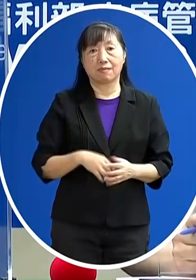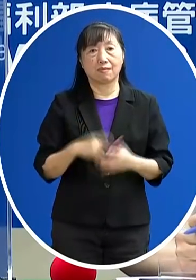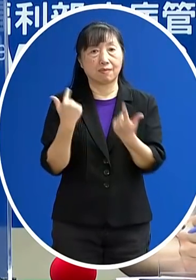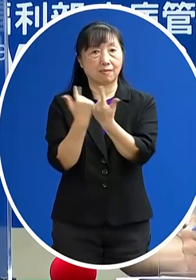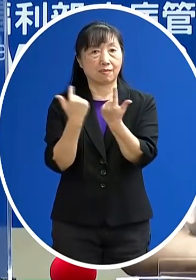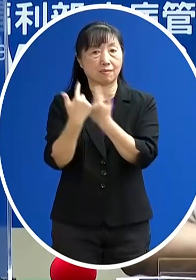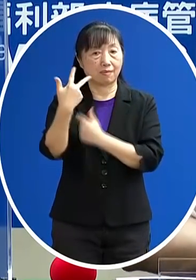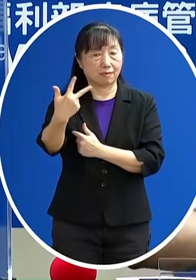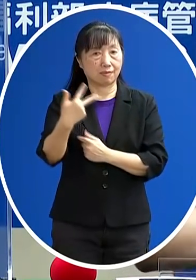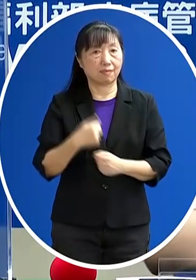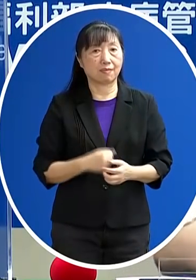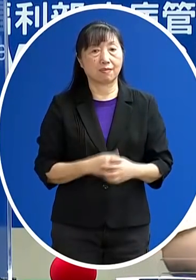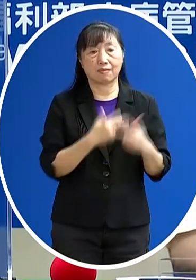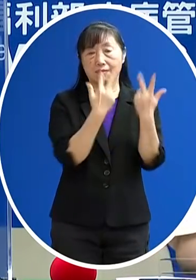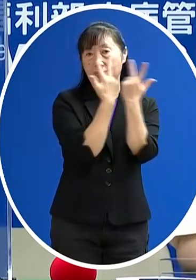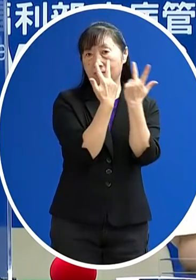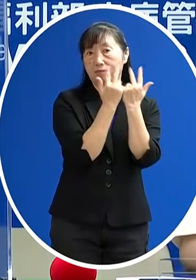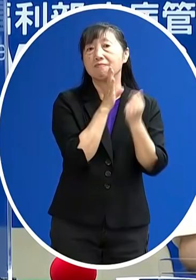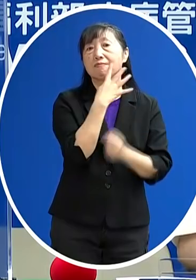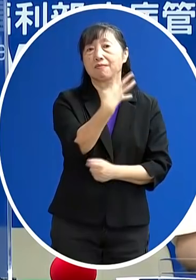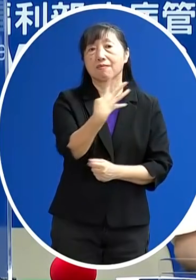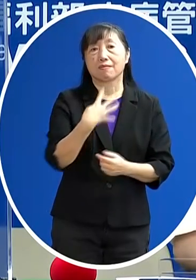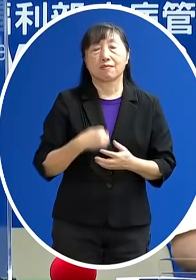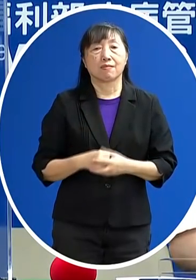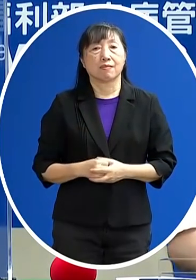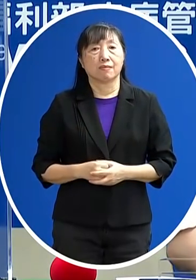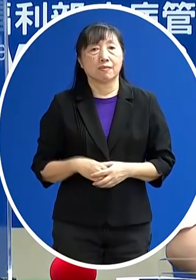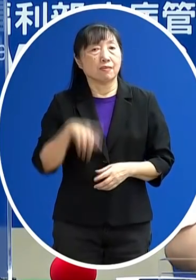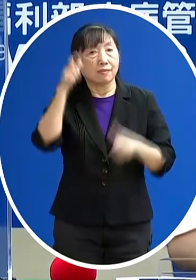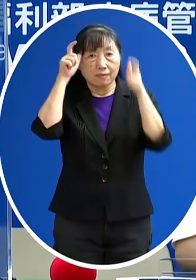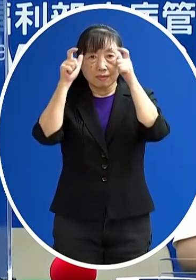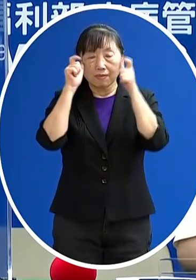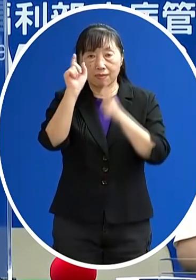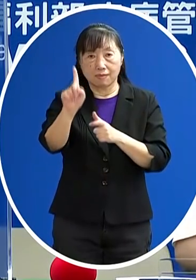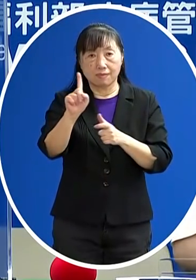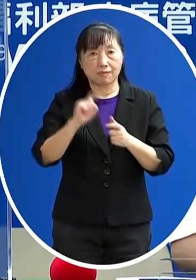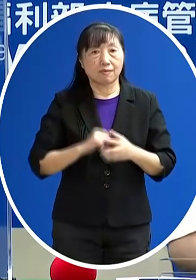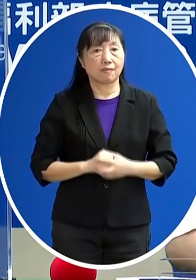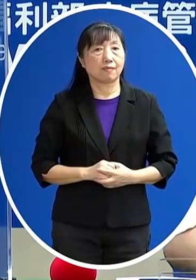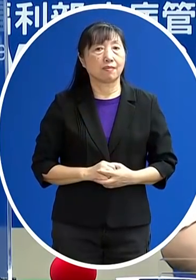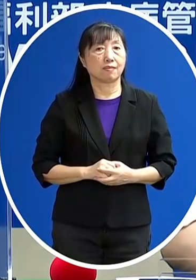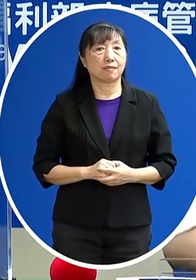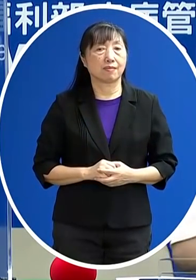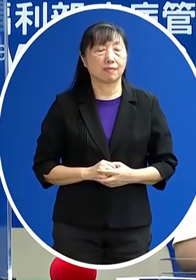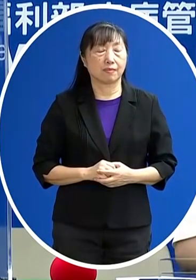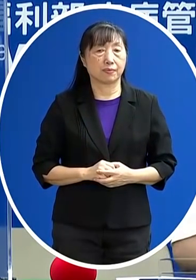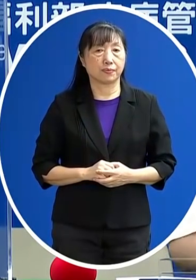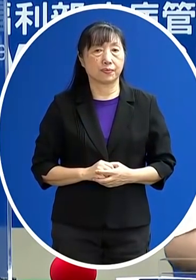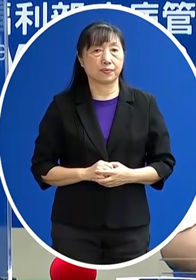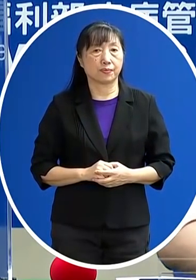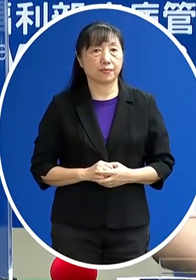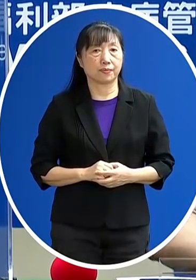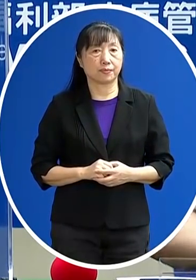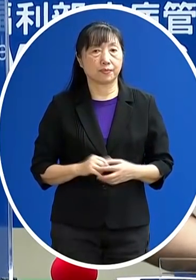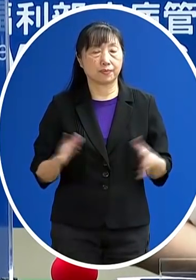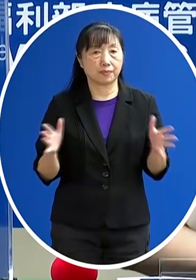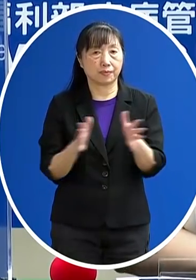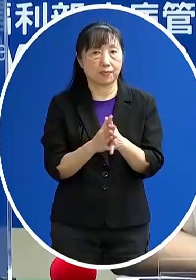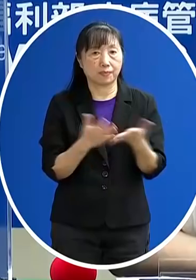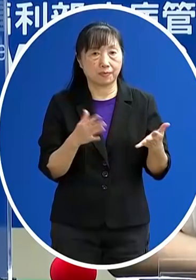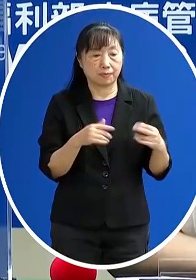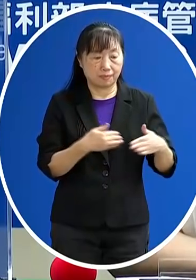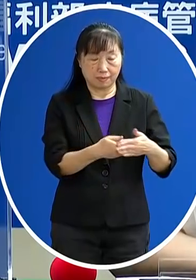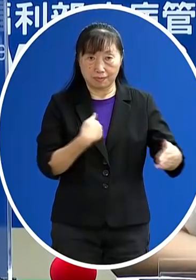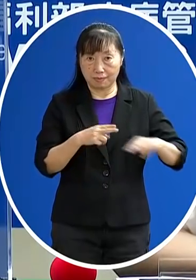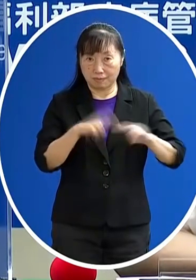北市7例，啊，新北市4例，高雄市1例。那总共解隔离的